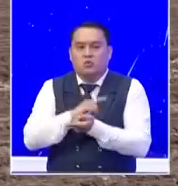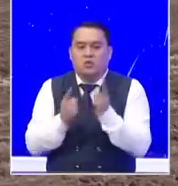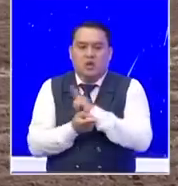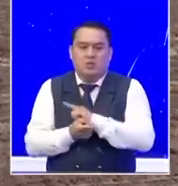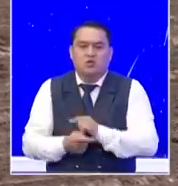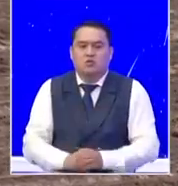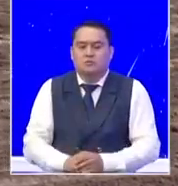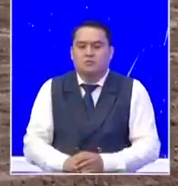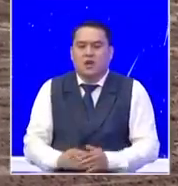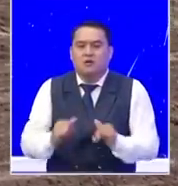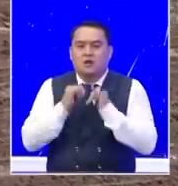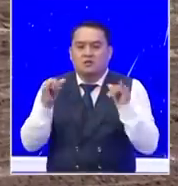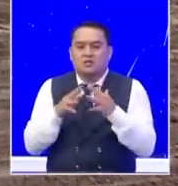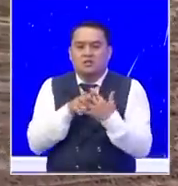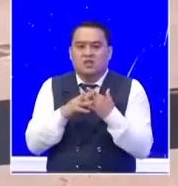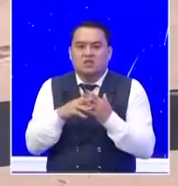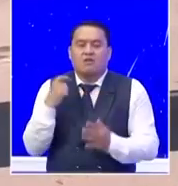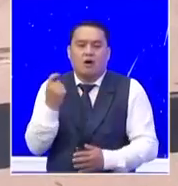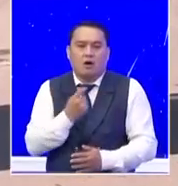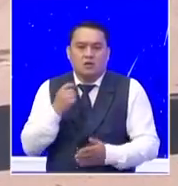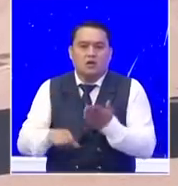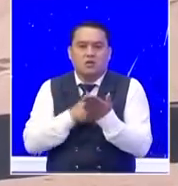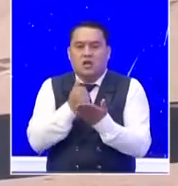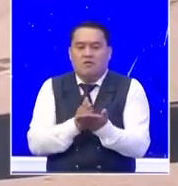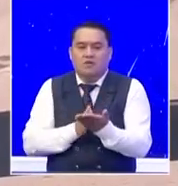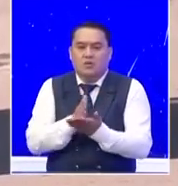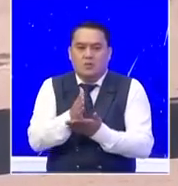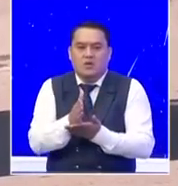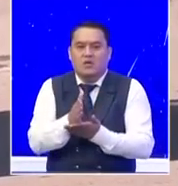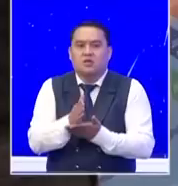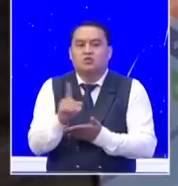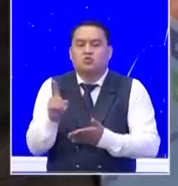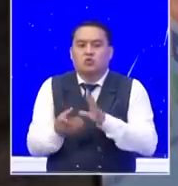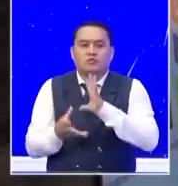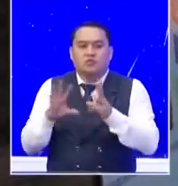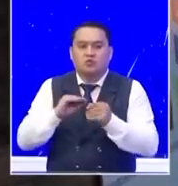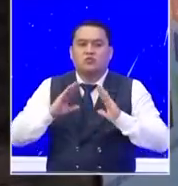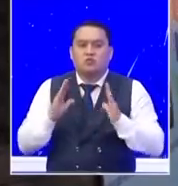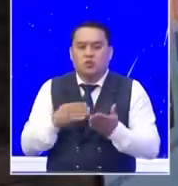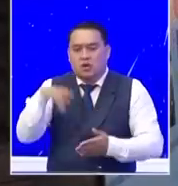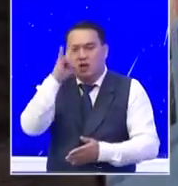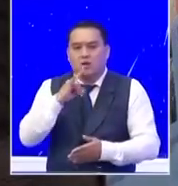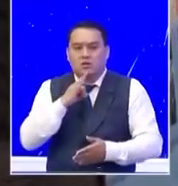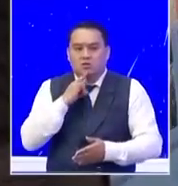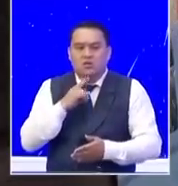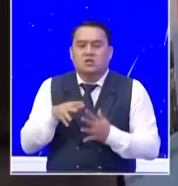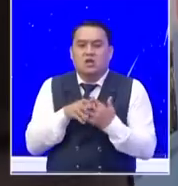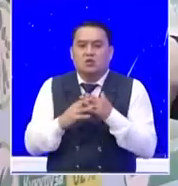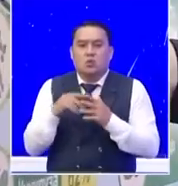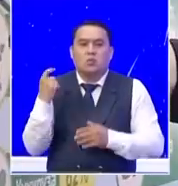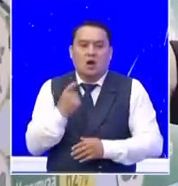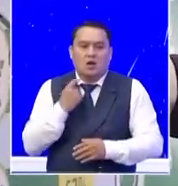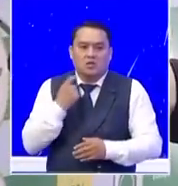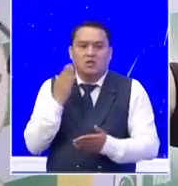школ. Развитие сельского хозяйства – одна из приоритетных задач. Учитывая сложившуюся ситуацию в стране, на плечи